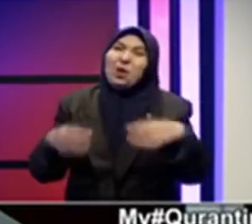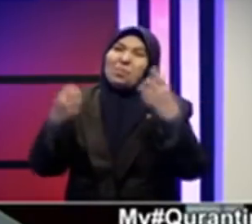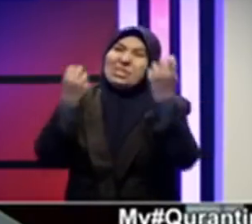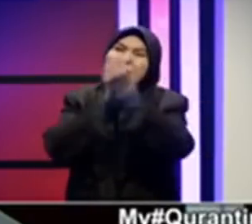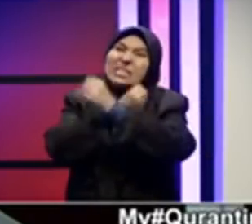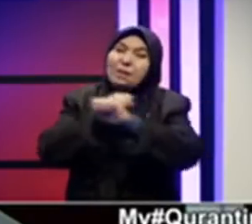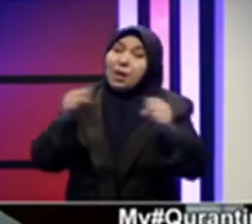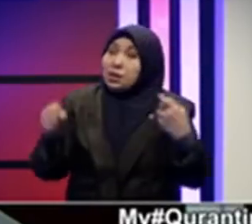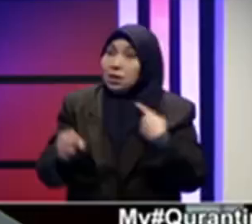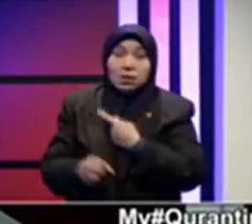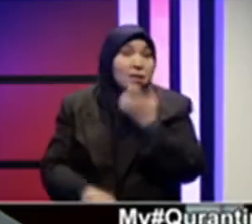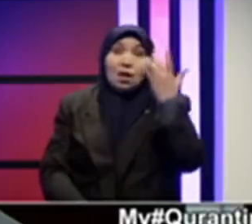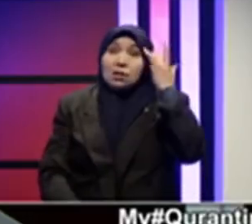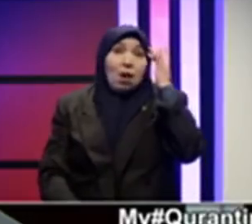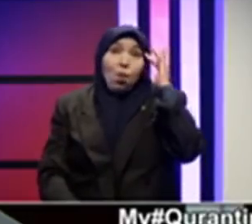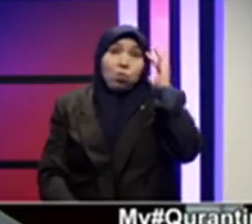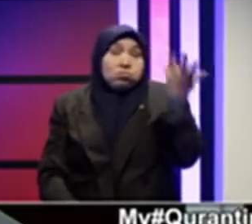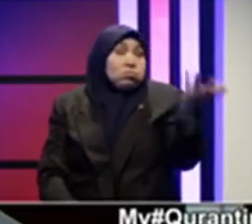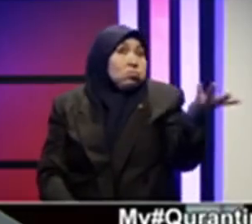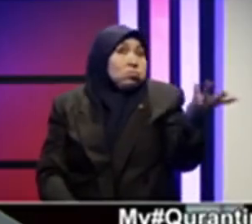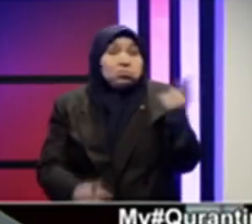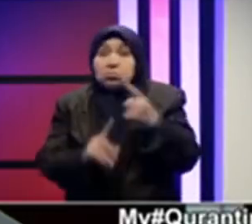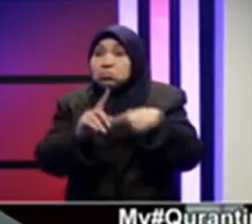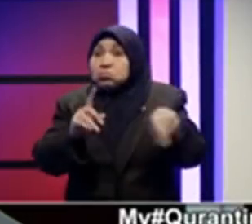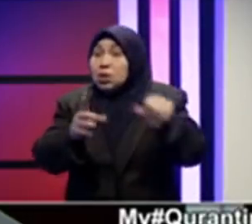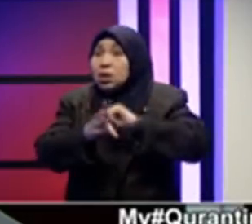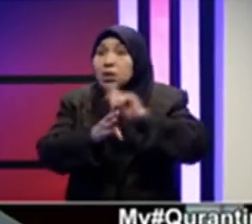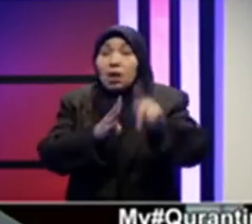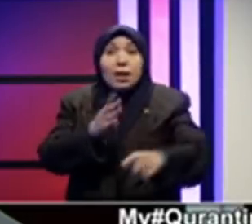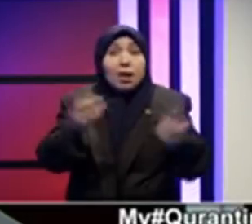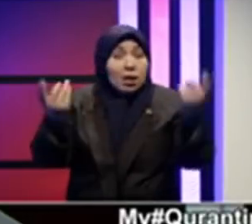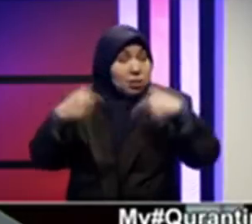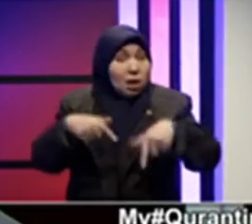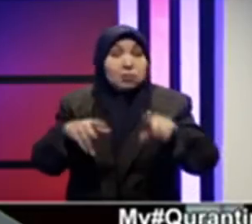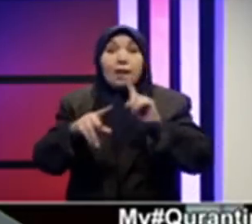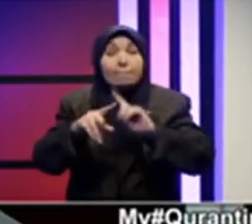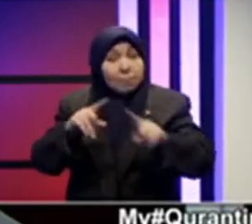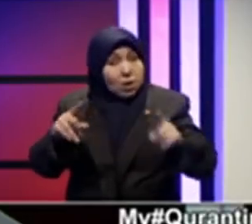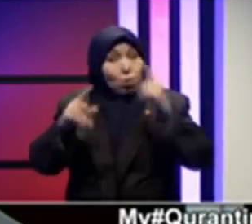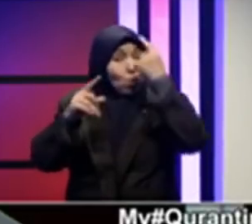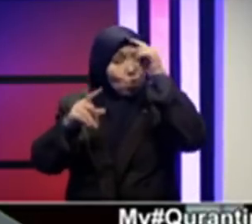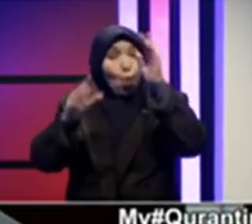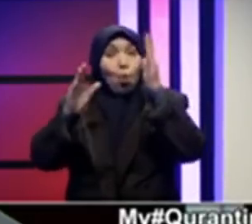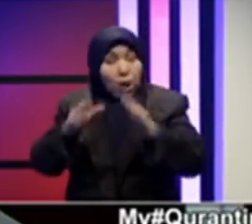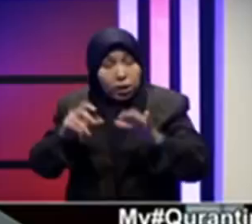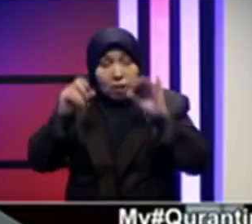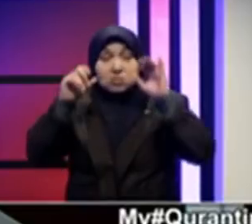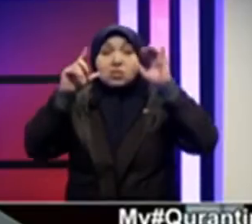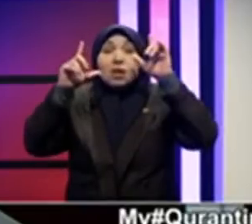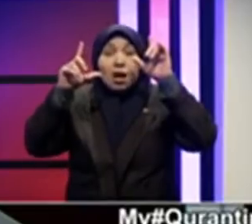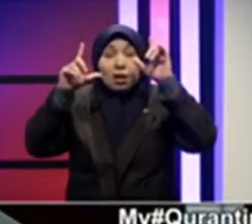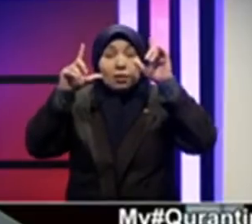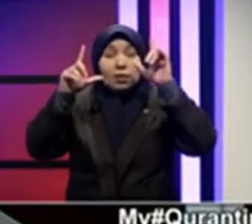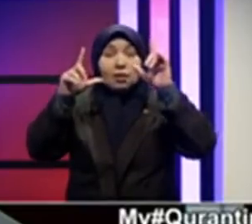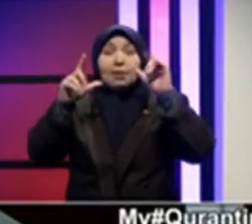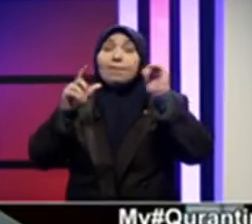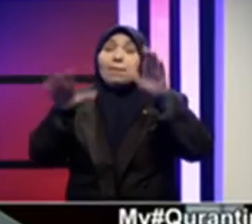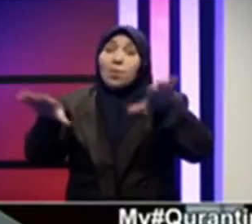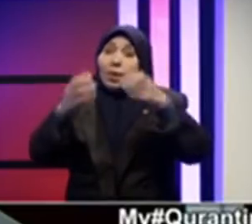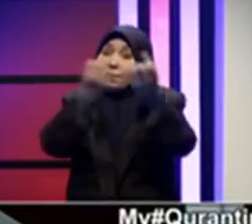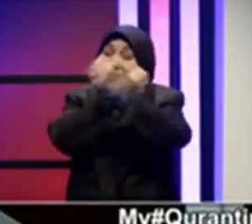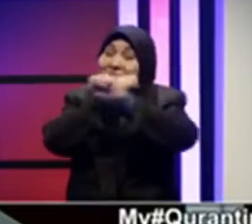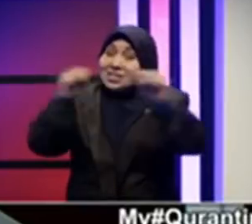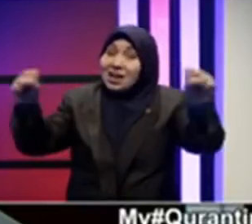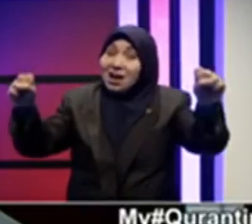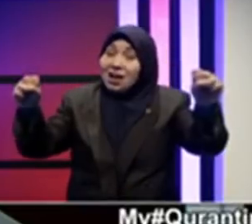memang kita tak tahu saatnya bila kiamat datang. Memang Allah cakap baqtatan, tetapi bagi orang yang sedar, dia akan buat persediaan,